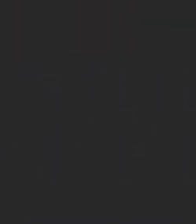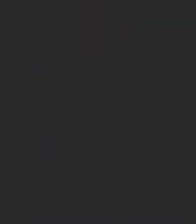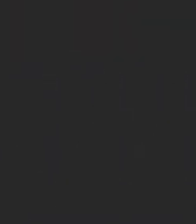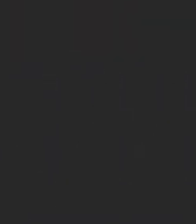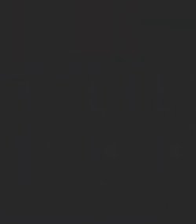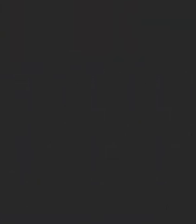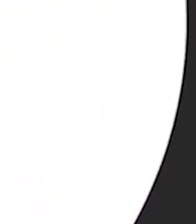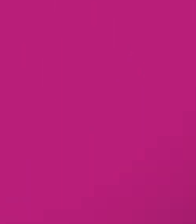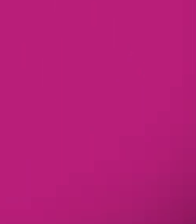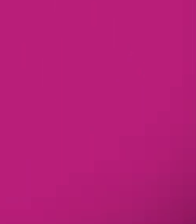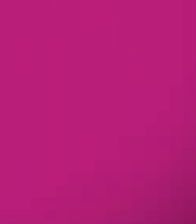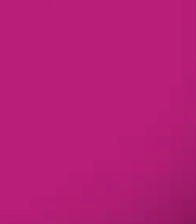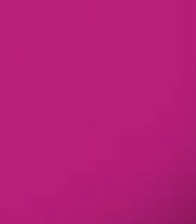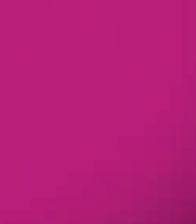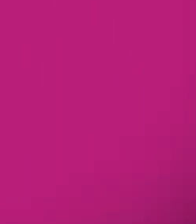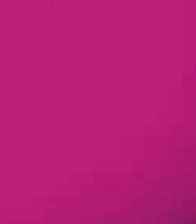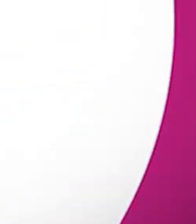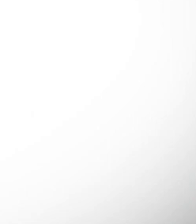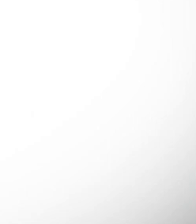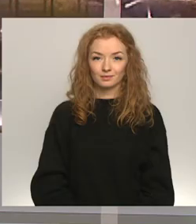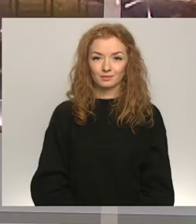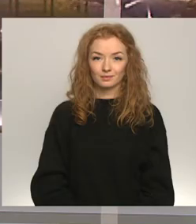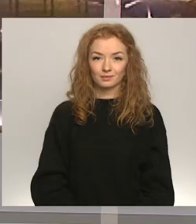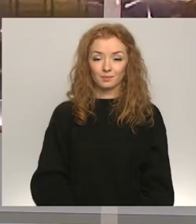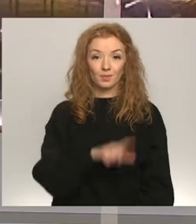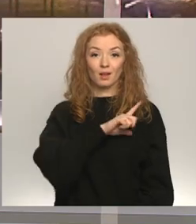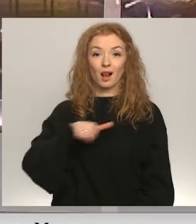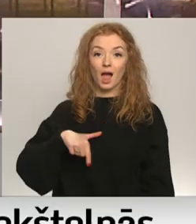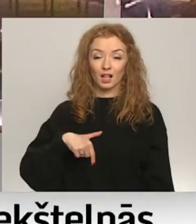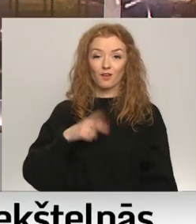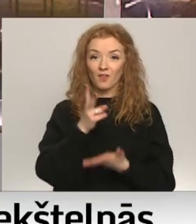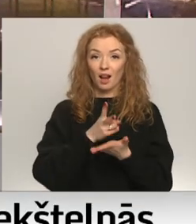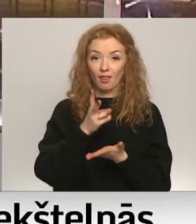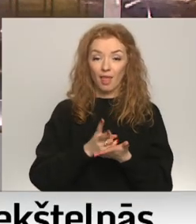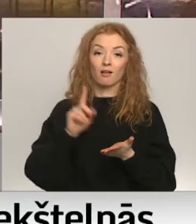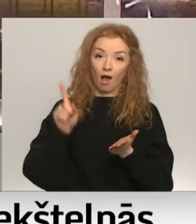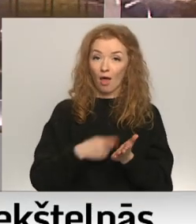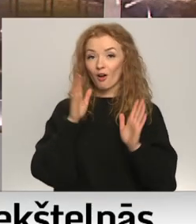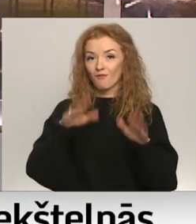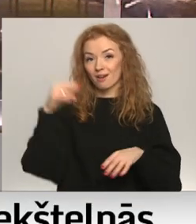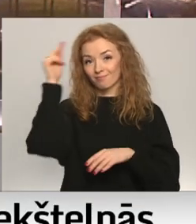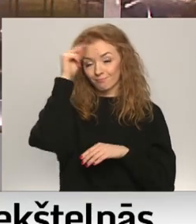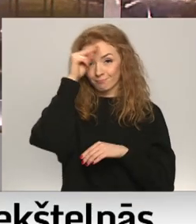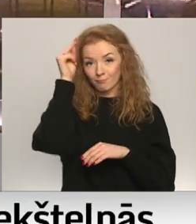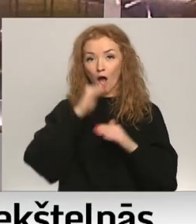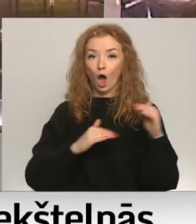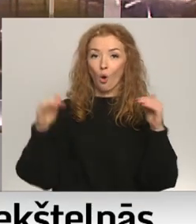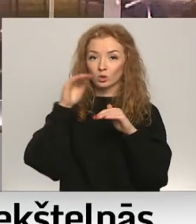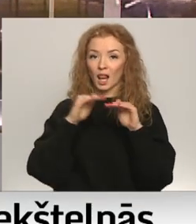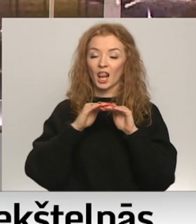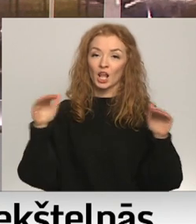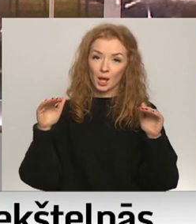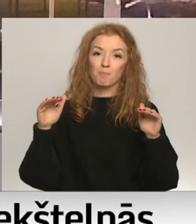Re! Viss ēters ir te! Latvijas vieglatlēti atkal var trenēties augsta līmeņa